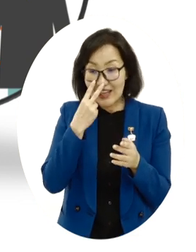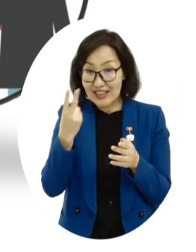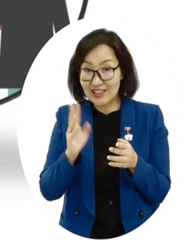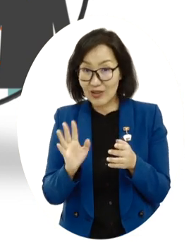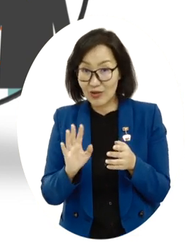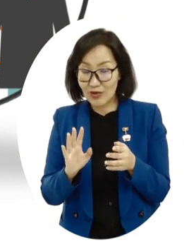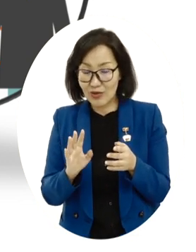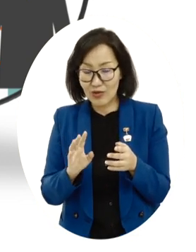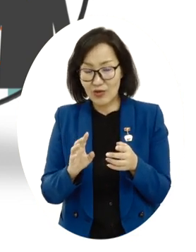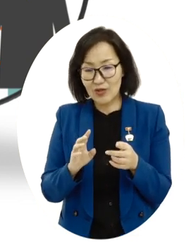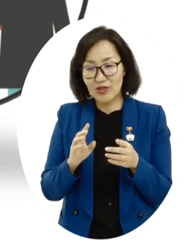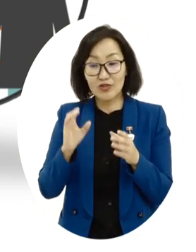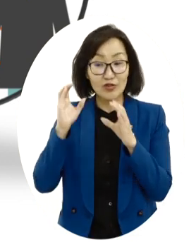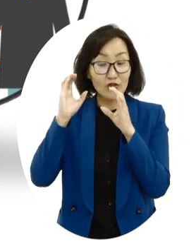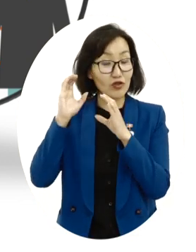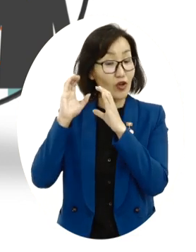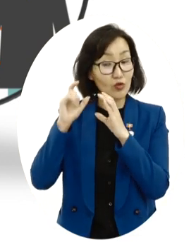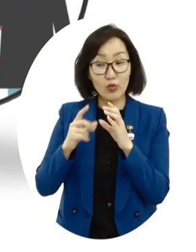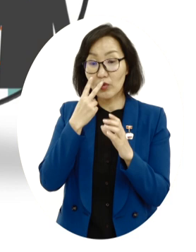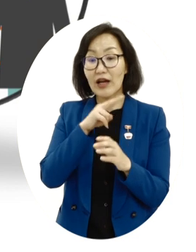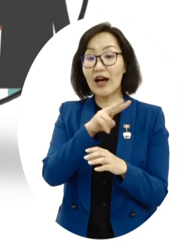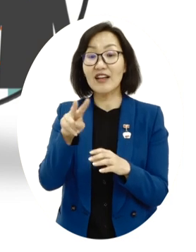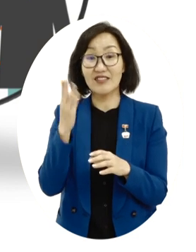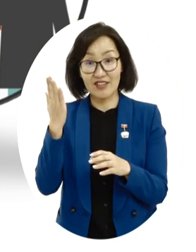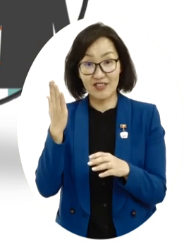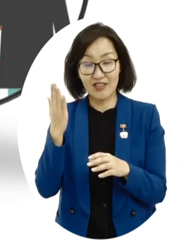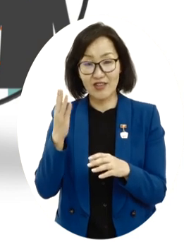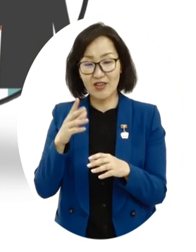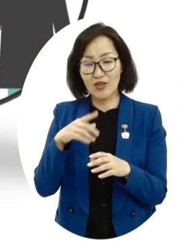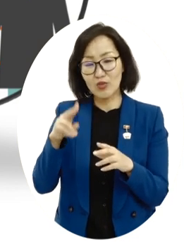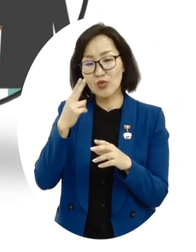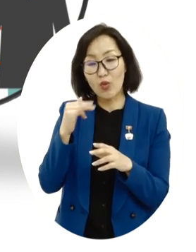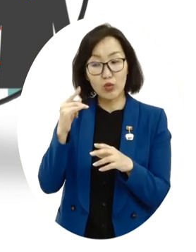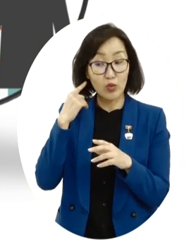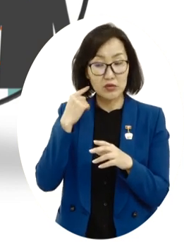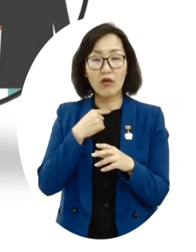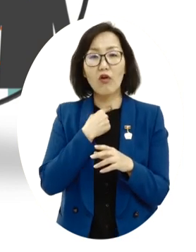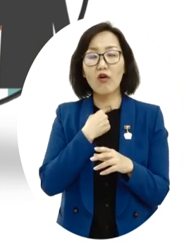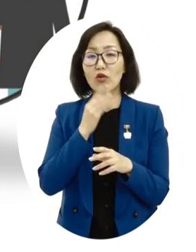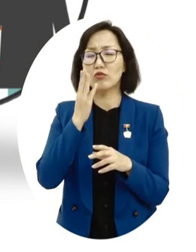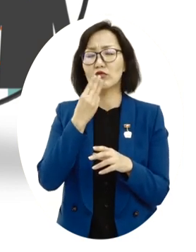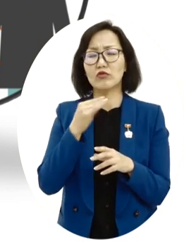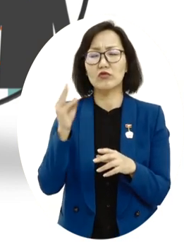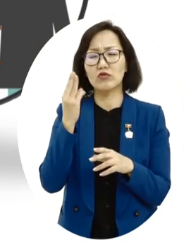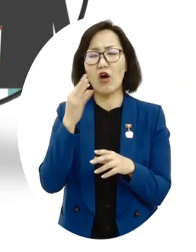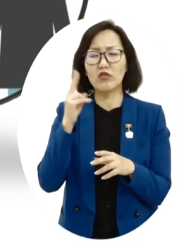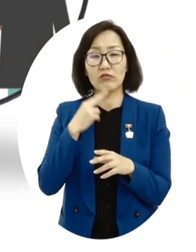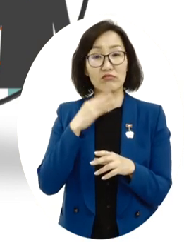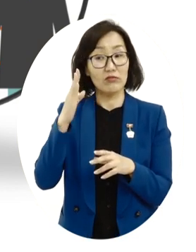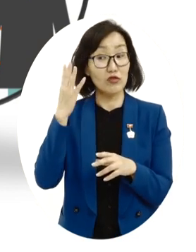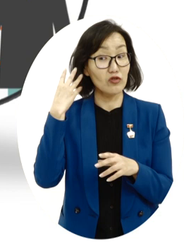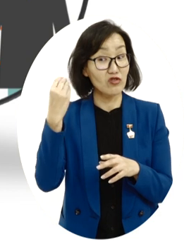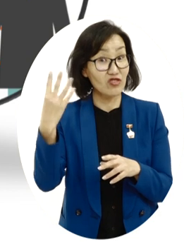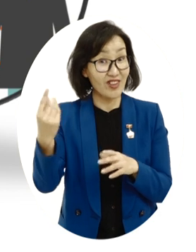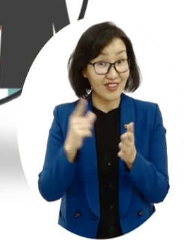ярихгүй, сонсогч руу харж ярина. Дуу сул биш байна, бүх хүнд сонсогдохоор байна. Зураглал